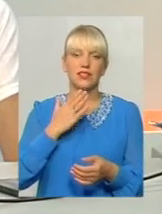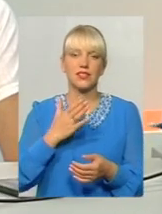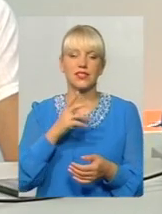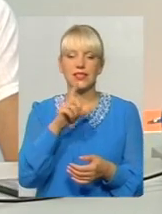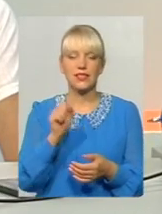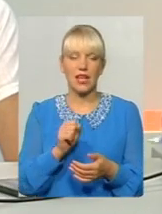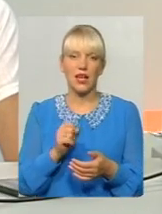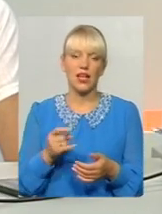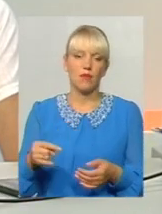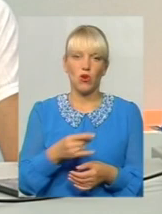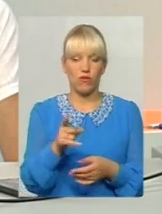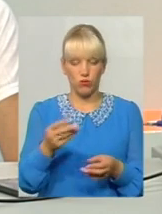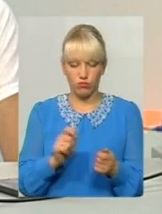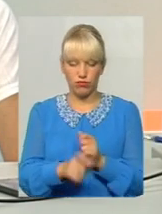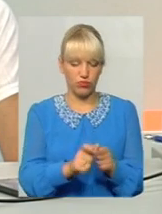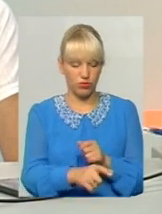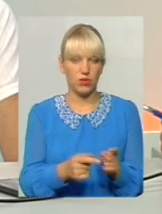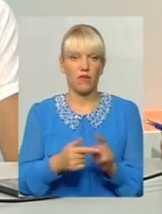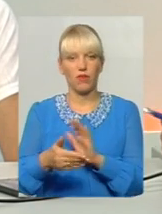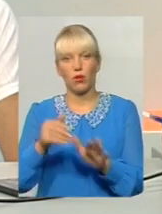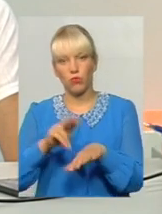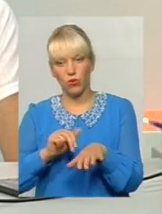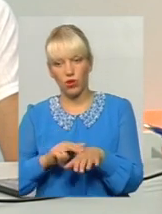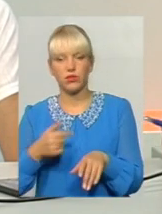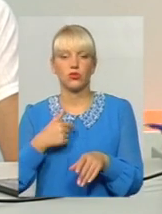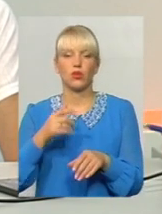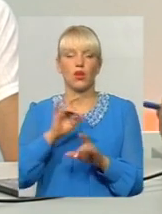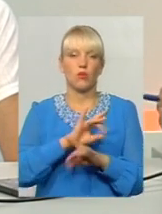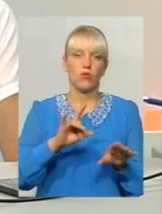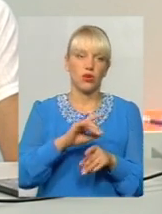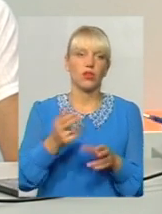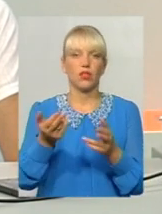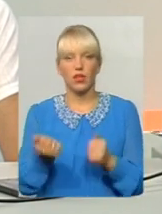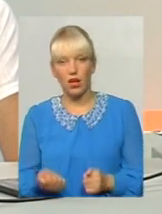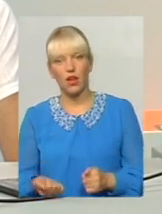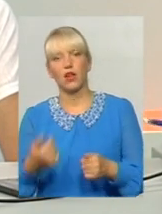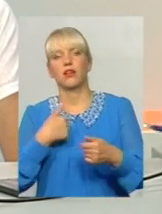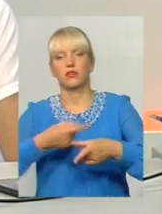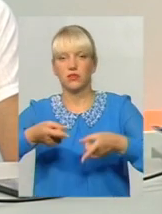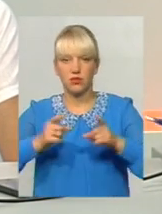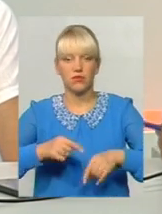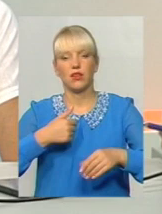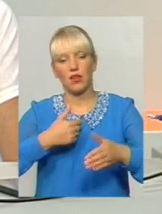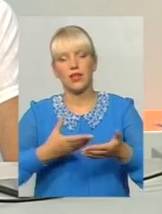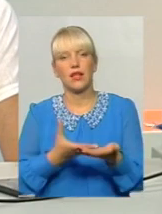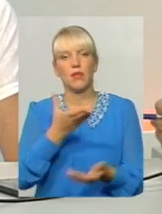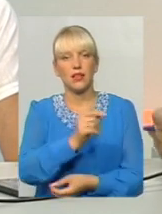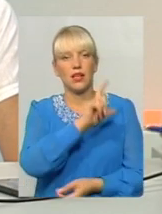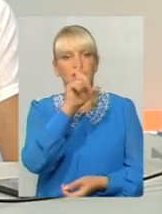вона викликає поліцію, вона дає письмове пояснення, і в суді вона те саме скаже, що так, там, я дала стільки-то грошей за те,